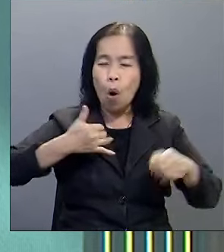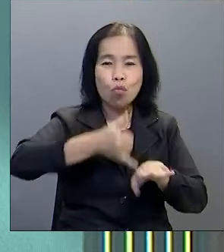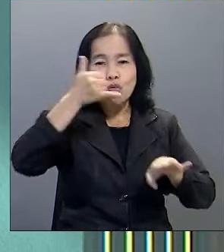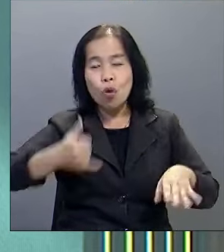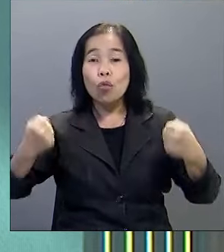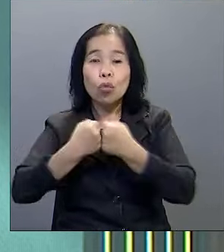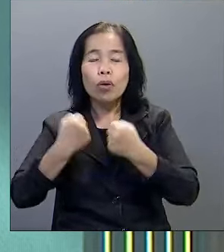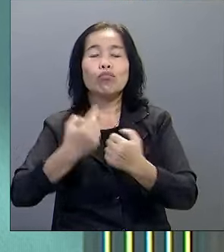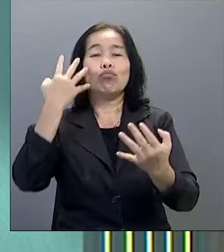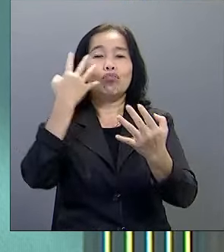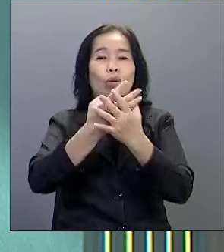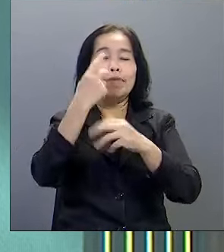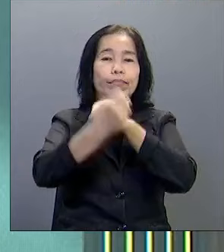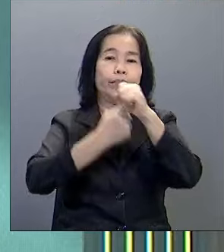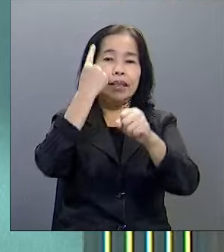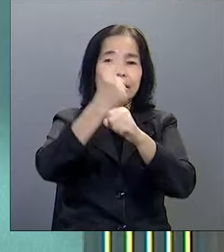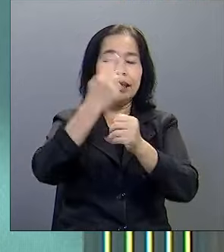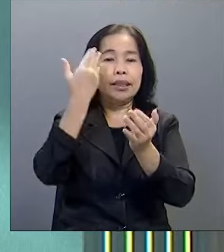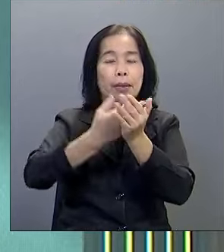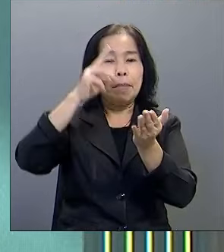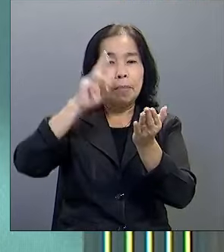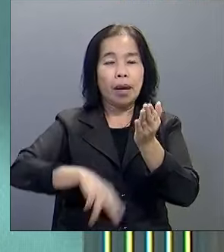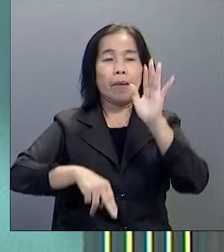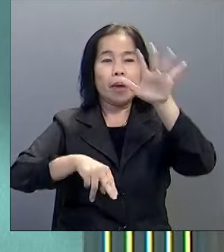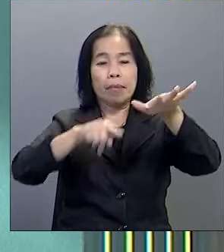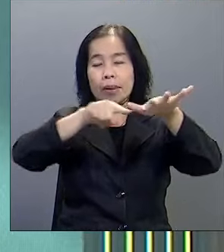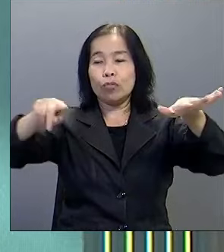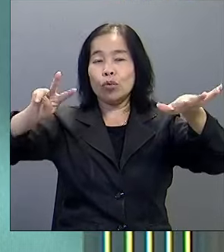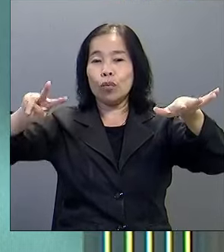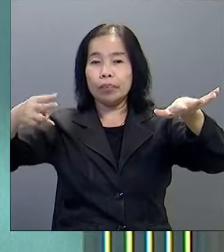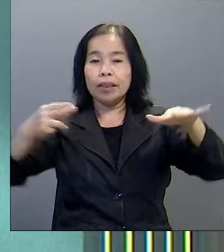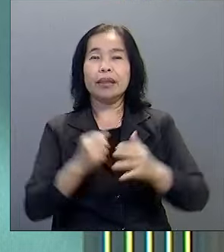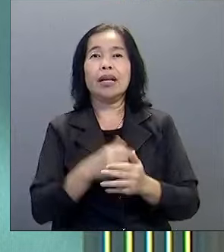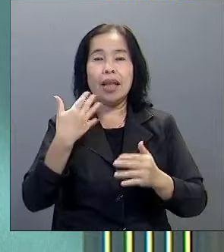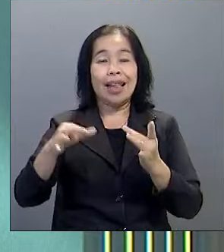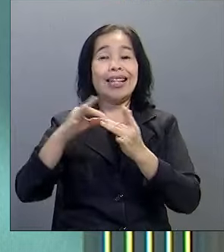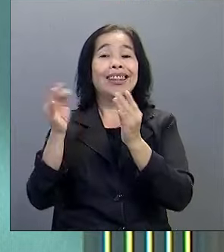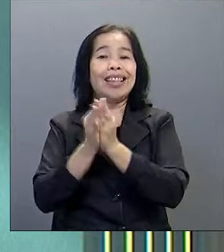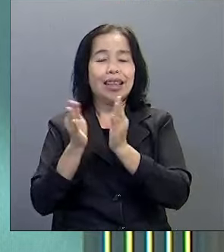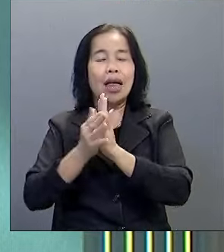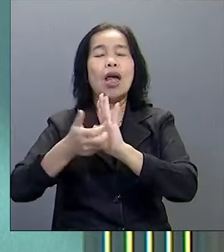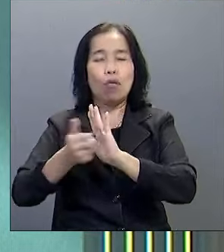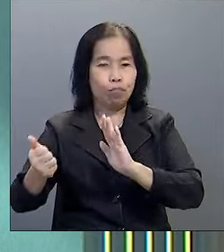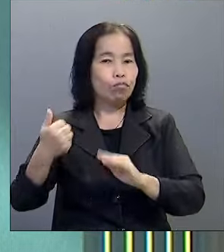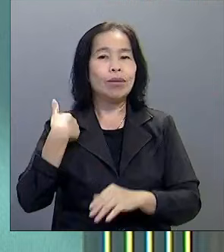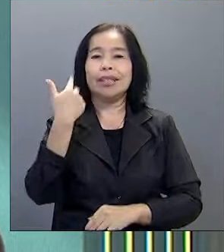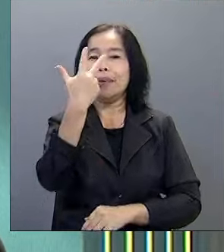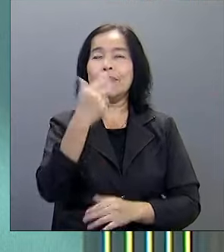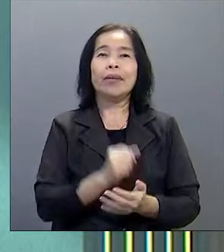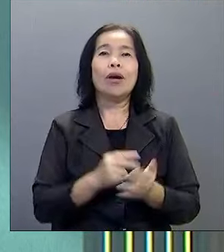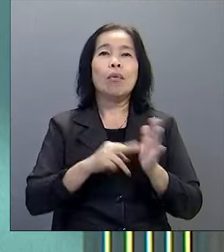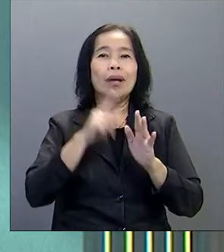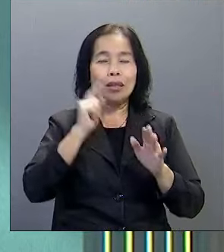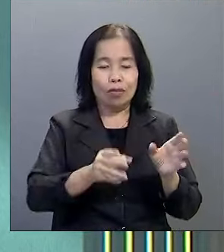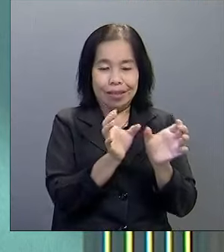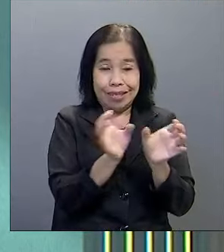กรำคไม่เก 1 ปีปรับไม่เกิน 5,000 ถึ 2,000 บาทแล้นอกจากนั้ยโดนตดคะแนนด้วยมันจะต้แยกเป 2